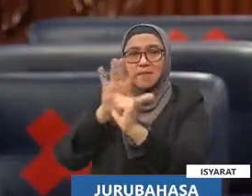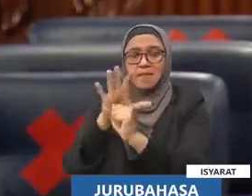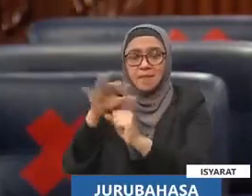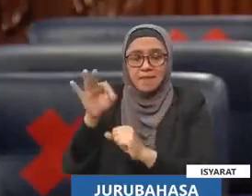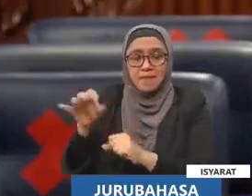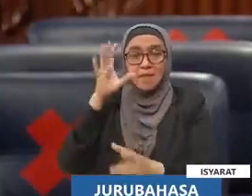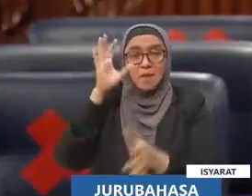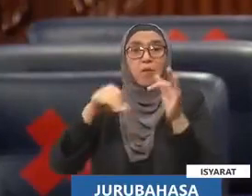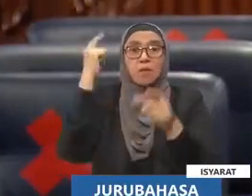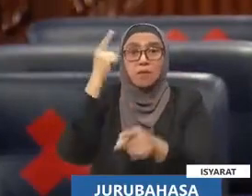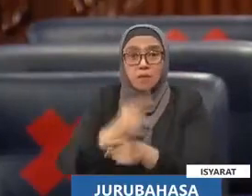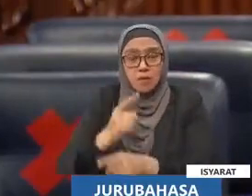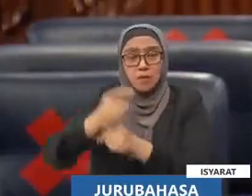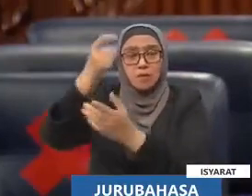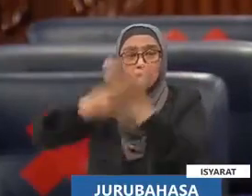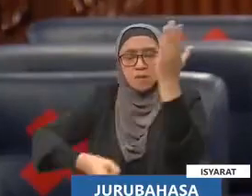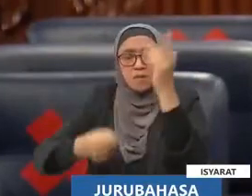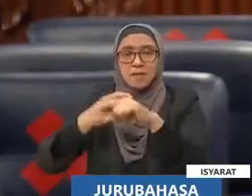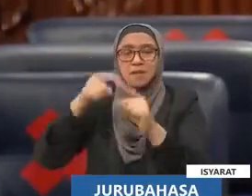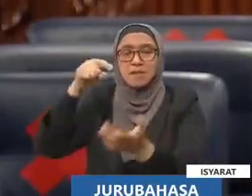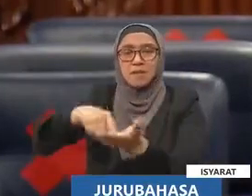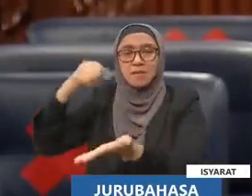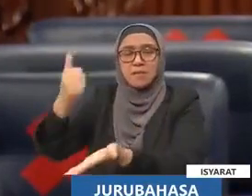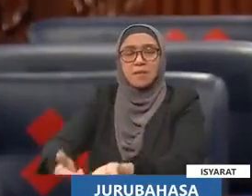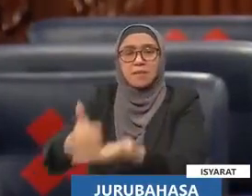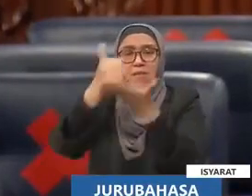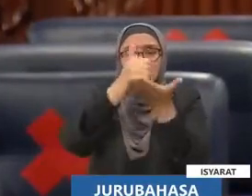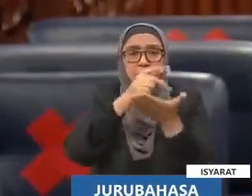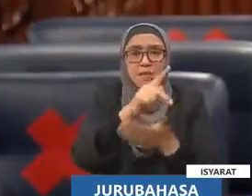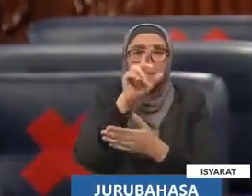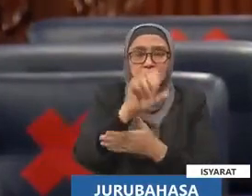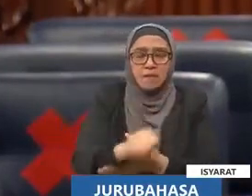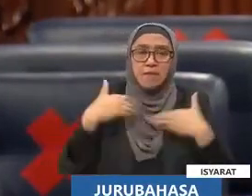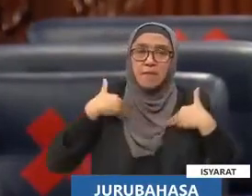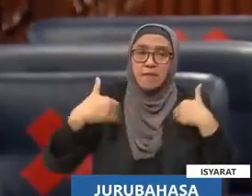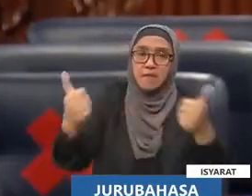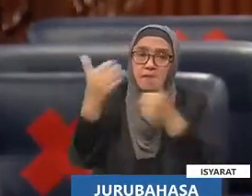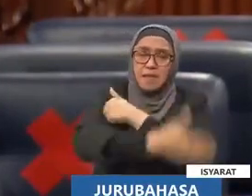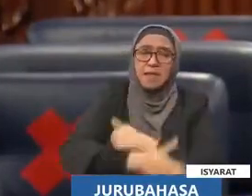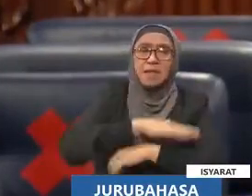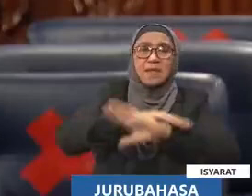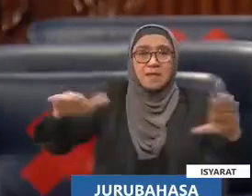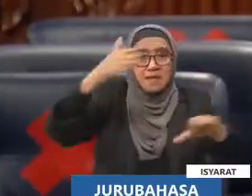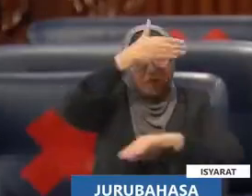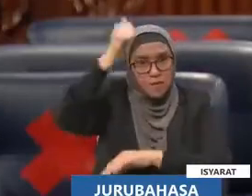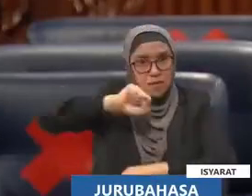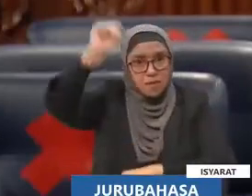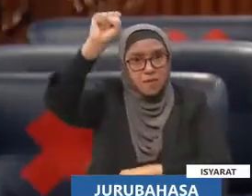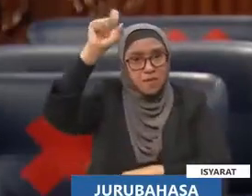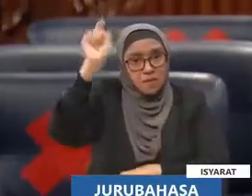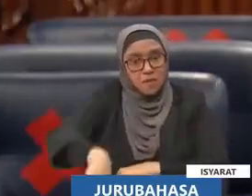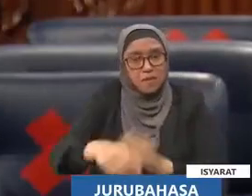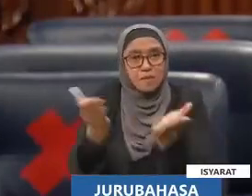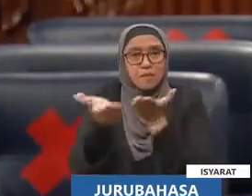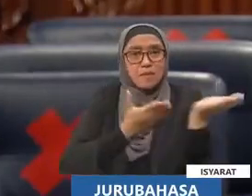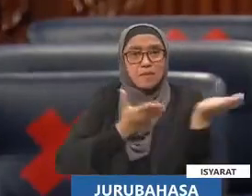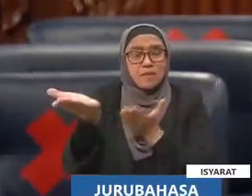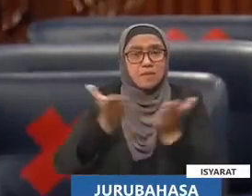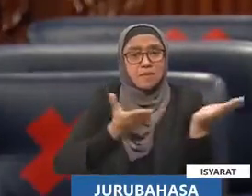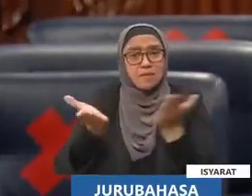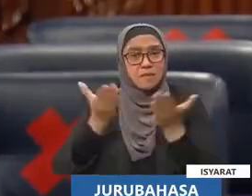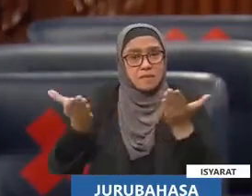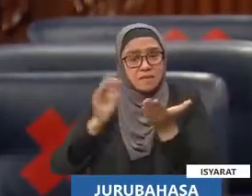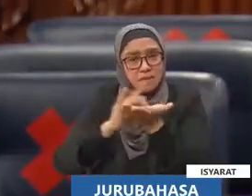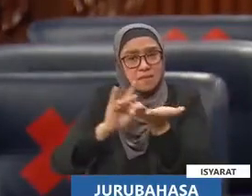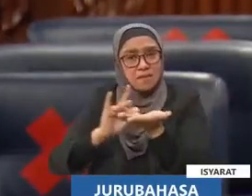diperlukan untuk membantu jailhouse kesehatan negara jangan lupa sampah perlukan lebih banyak kebutuhan merupakan sebagai contoh